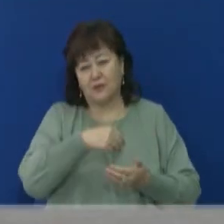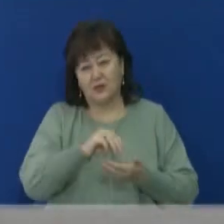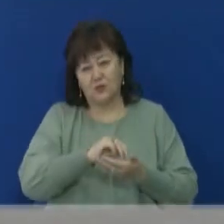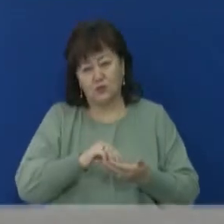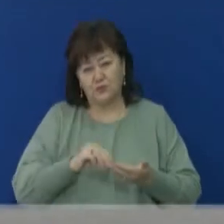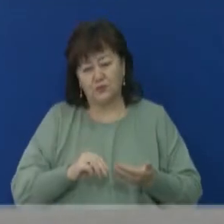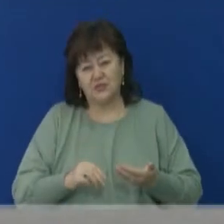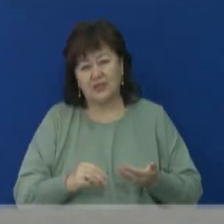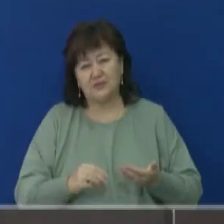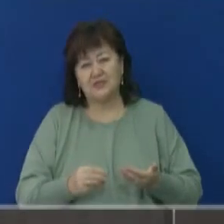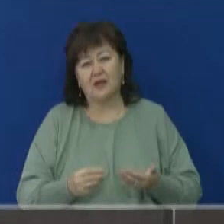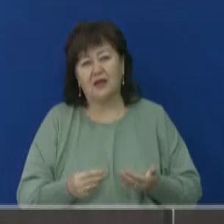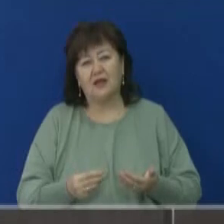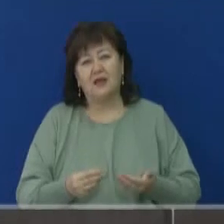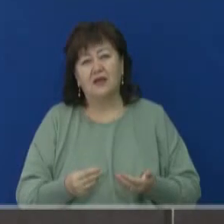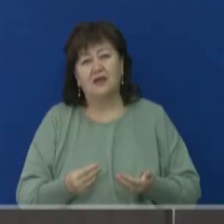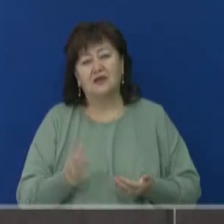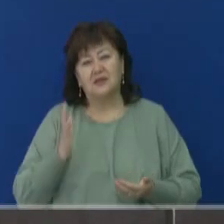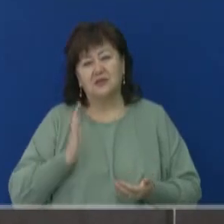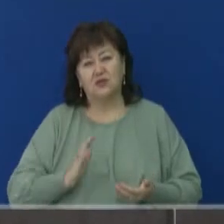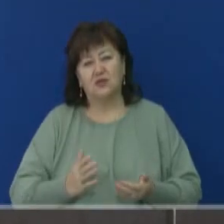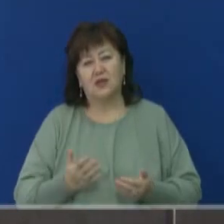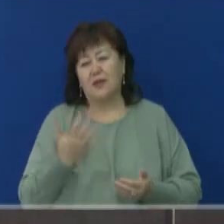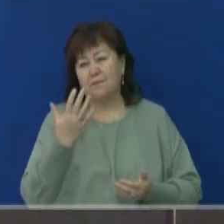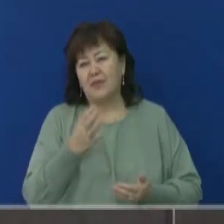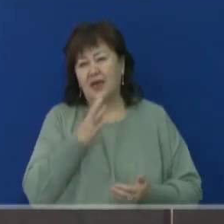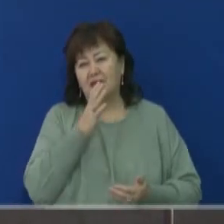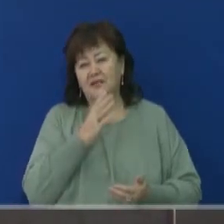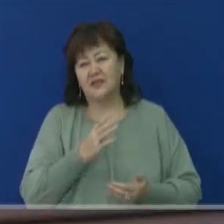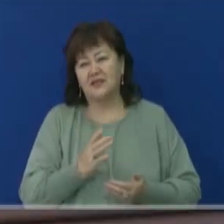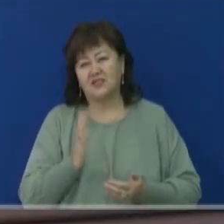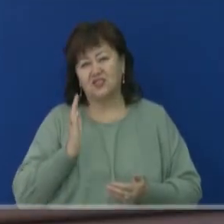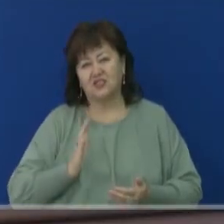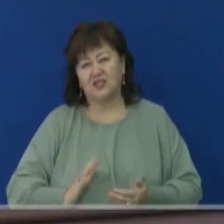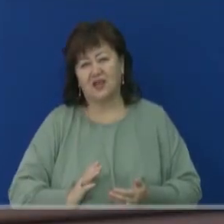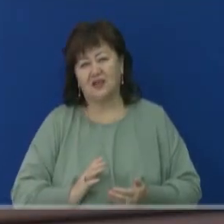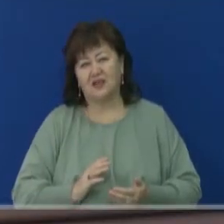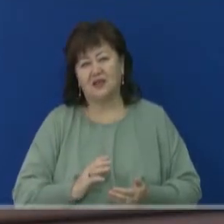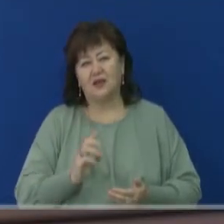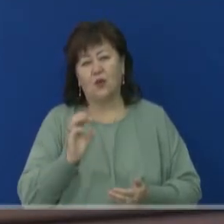түсті. Көркем туынды өзінің бағасын күтіп 5 жыл бойы тартпамда жатты, дейді ол.